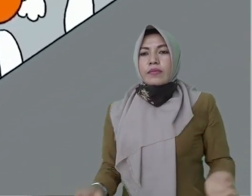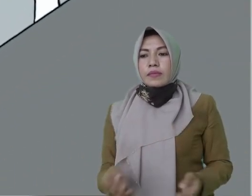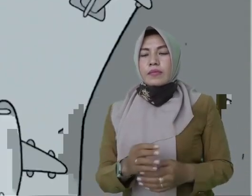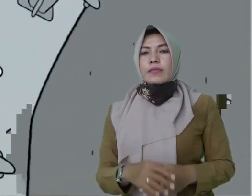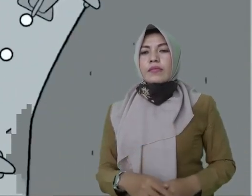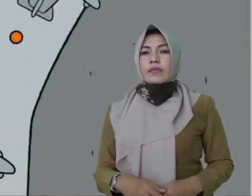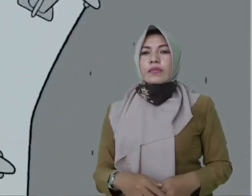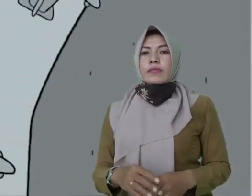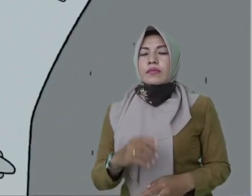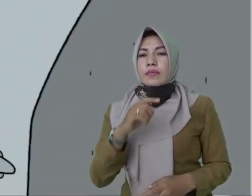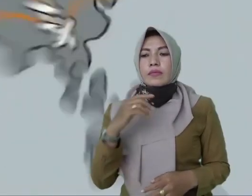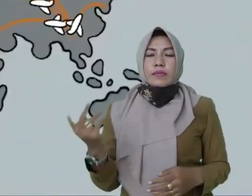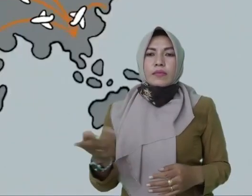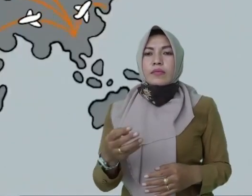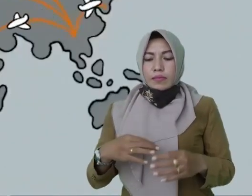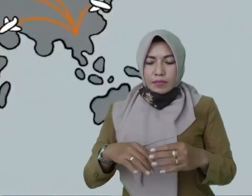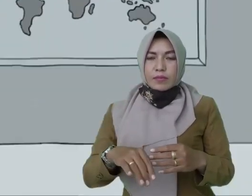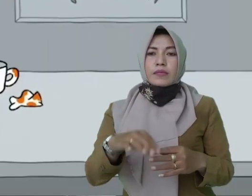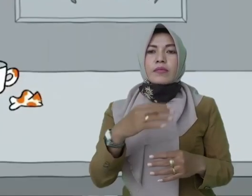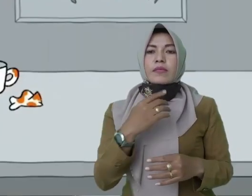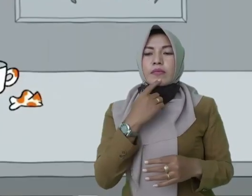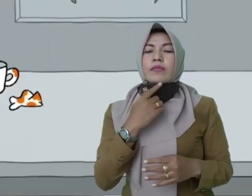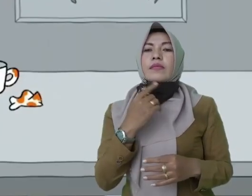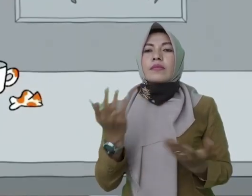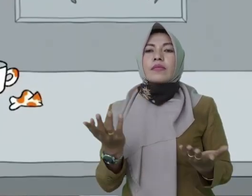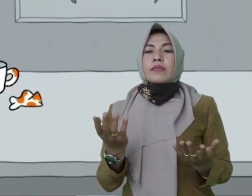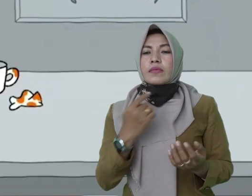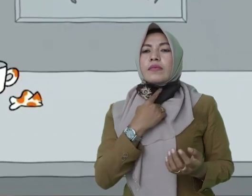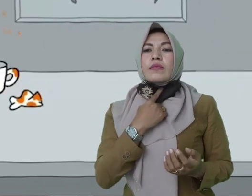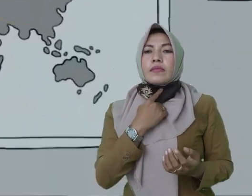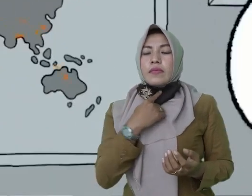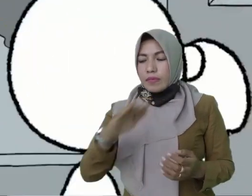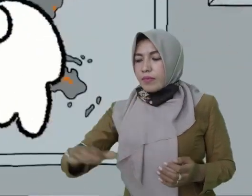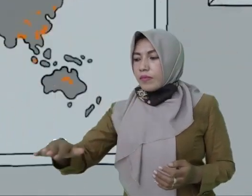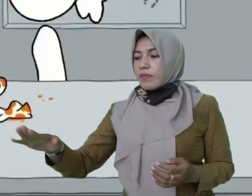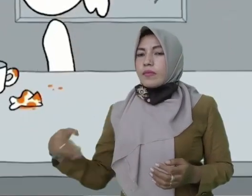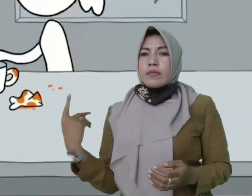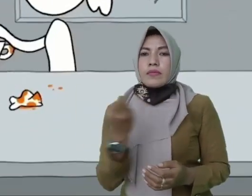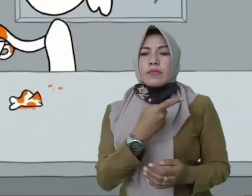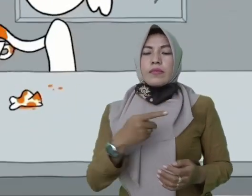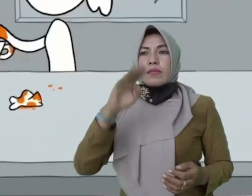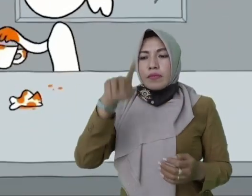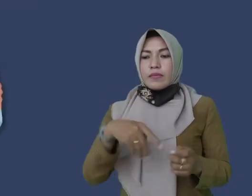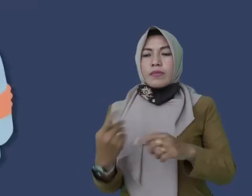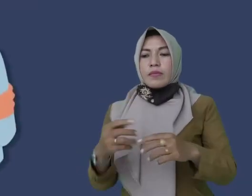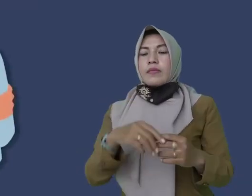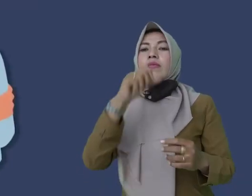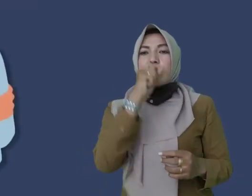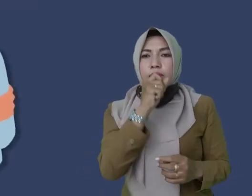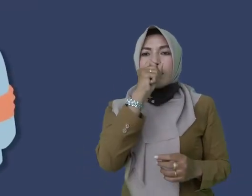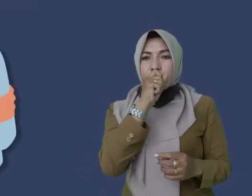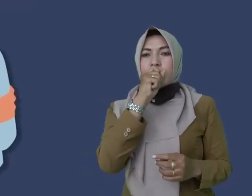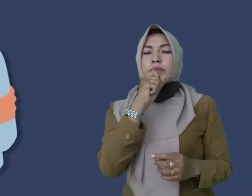udah tahu. Nah, anak-anak itu, oh gitu Bu Guru ya, itu Pak Guru ya cara menularnya. Nah, apa gejala kalau ditanya murid kita? Nah,